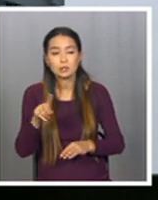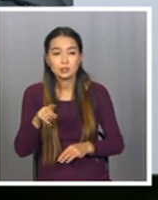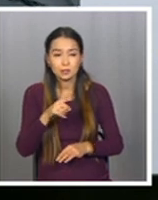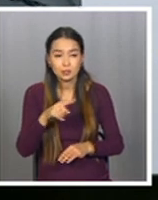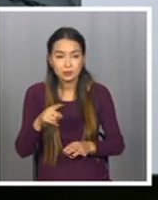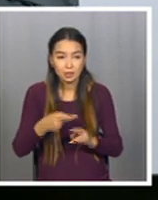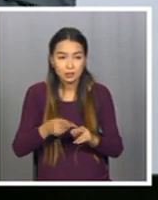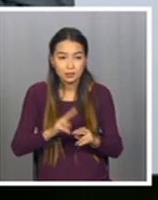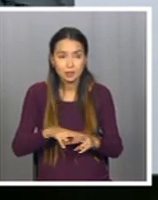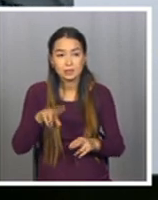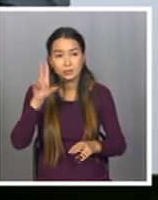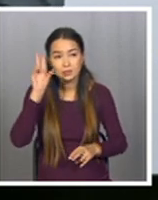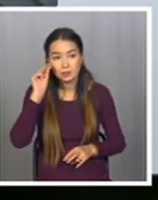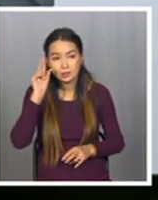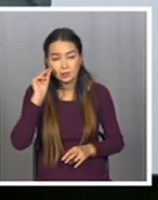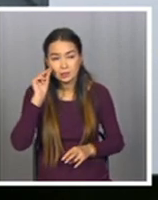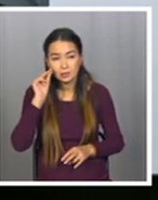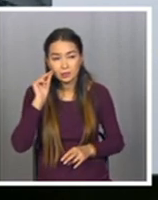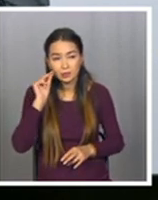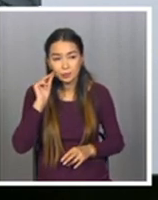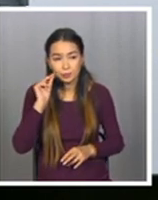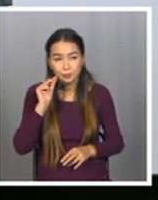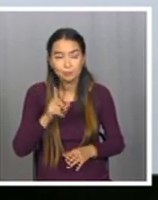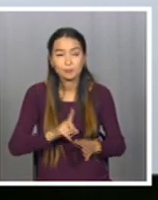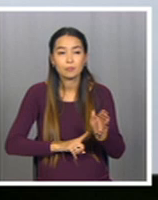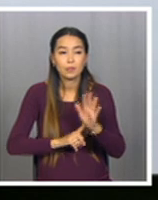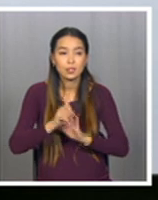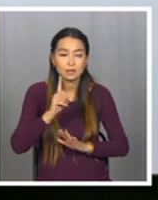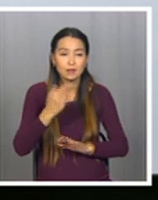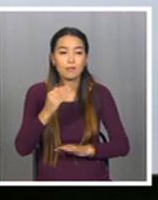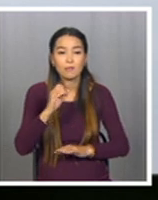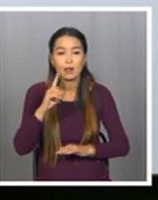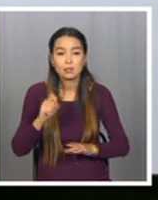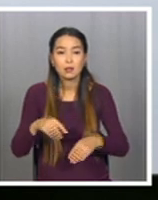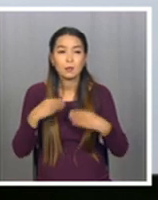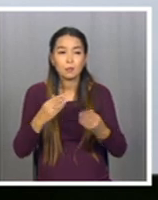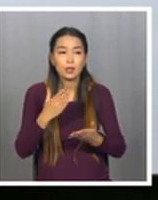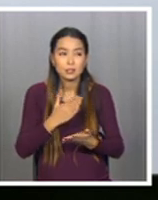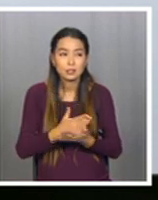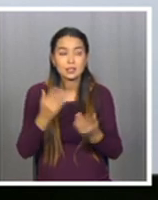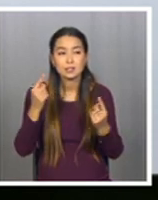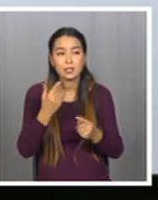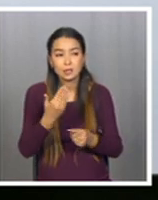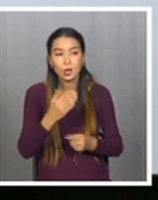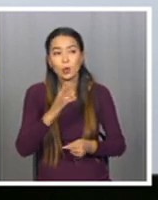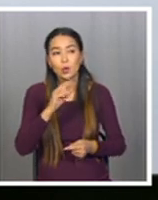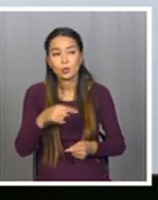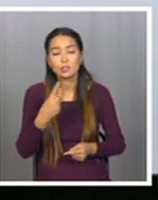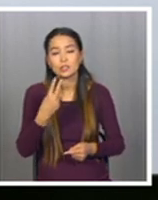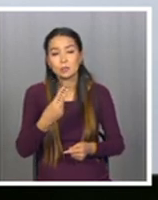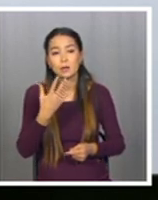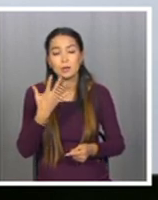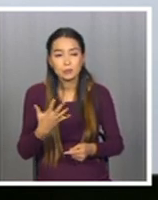біздегі шамамыз ол бастапқы фазаны береді. Нәтижесінде бастапқы фазамыз